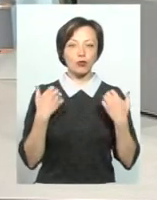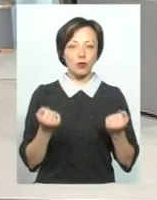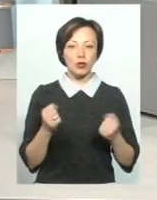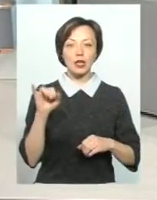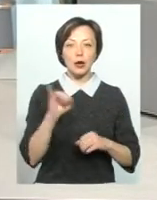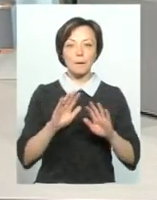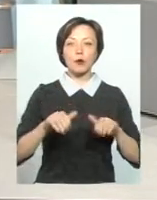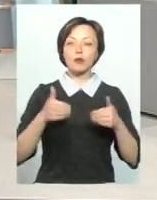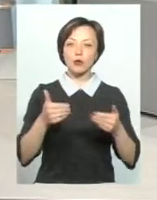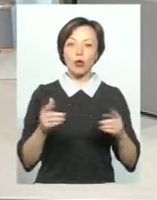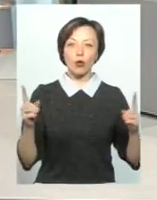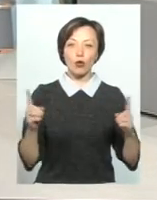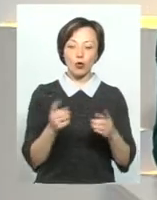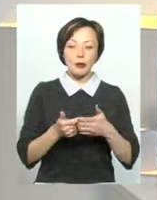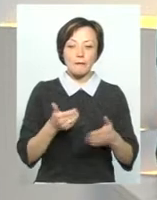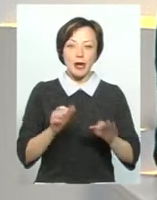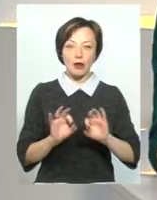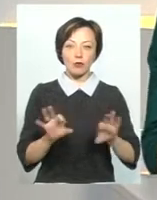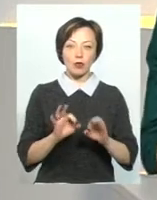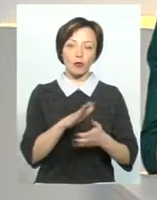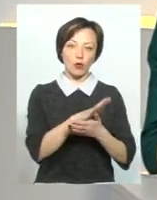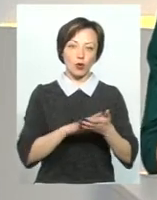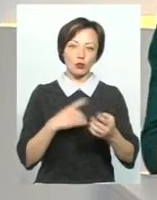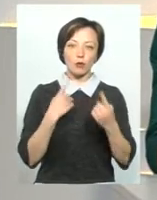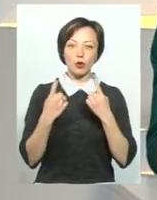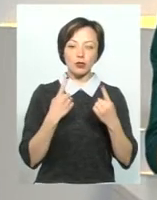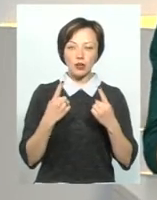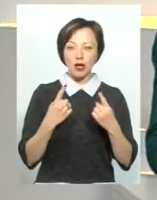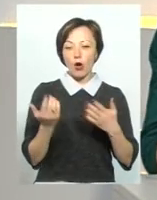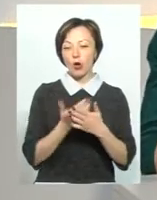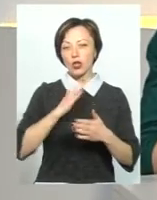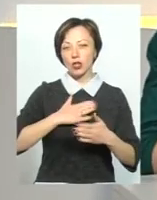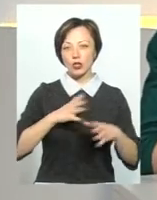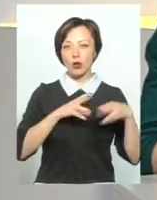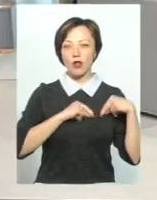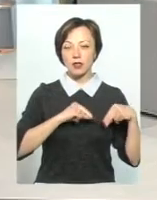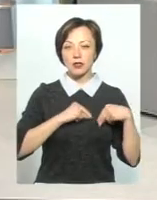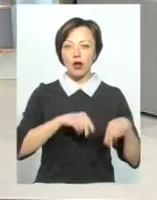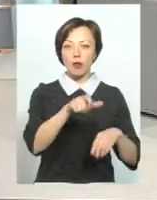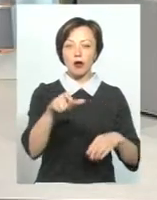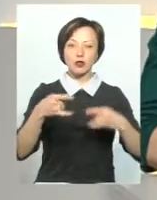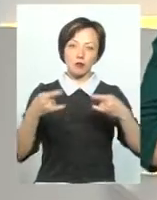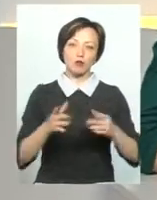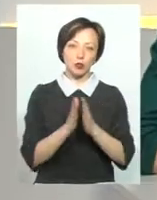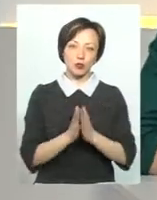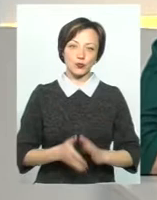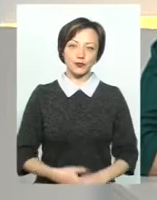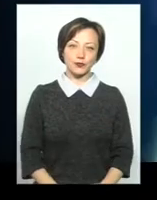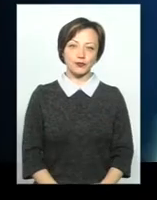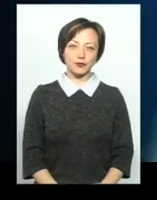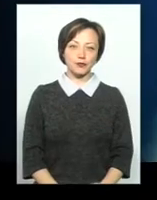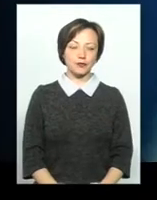І пропоную коротку передмову до нашої подальшої розмови. Ролик наших колег із громадського телебачення. Прошу на екран.